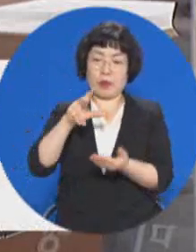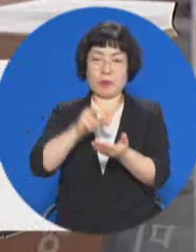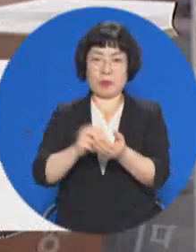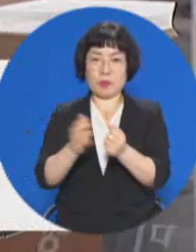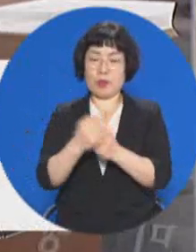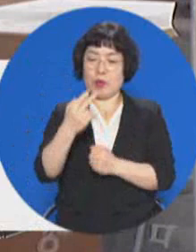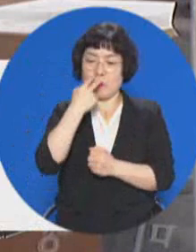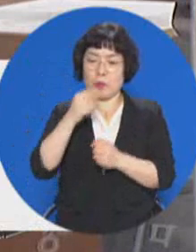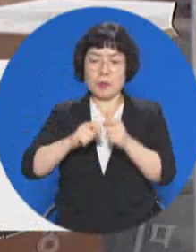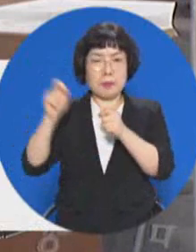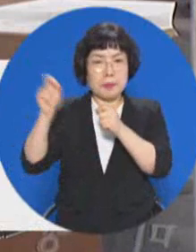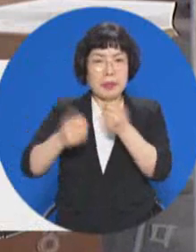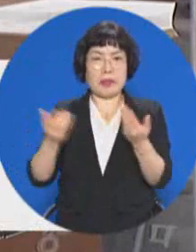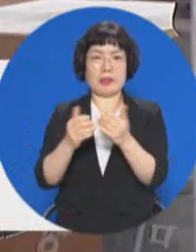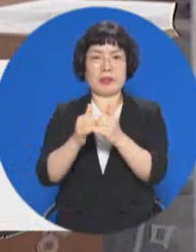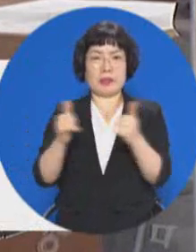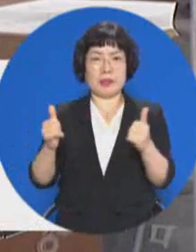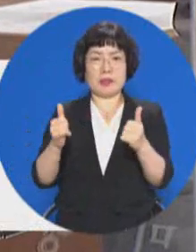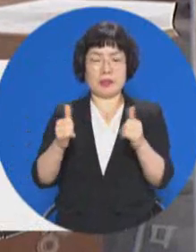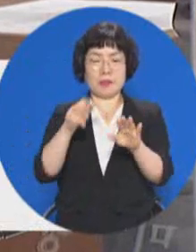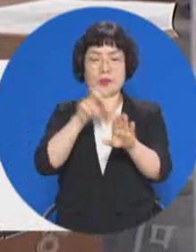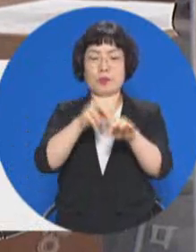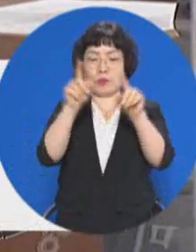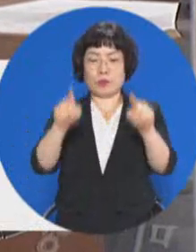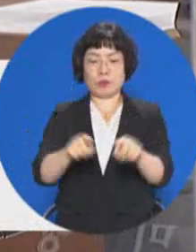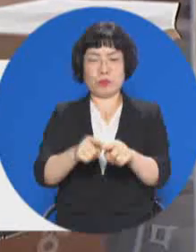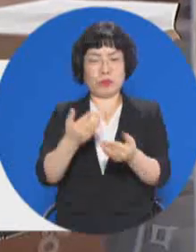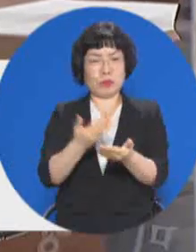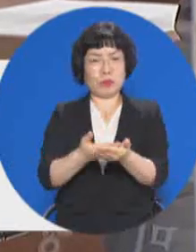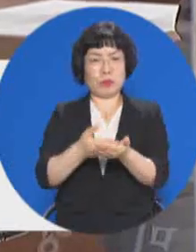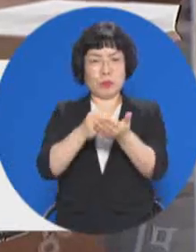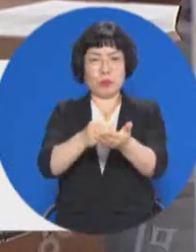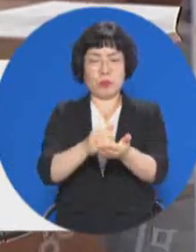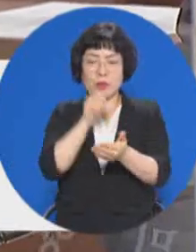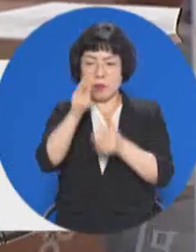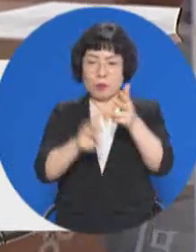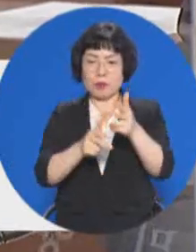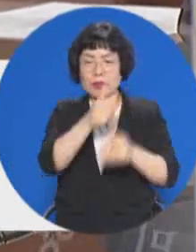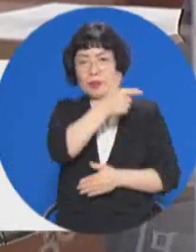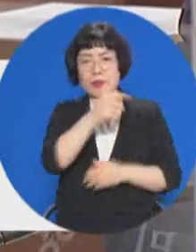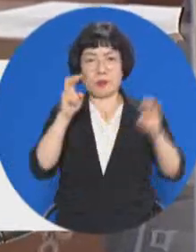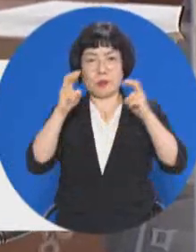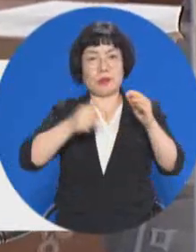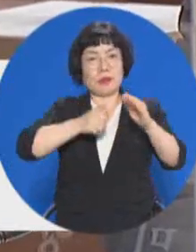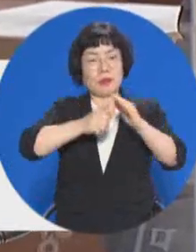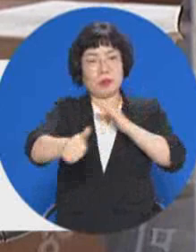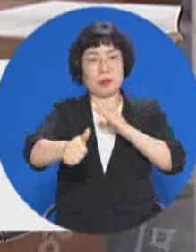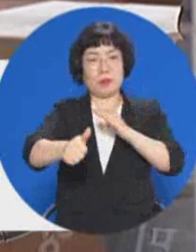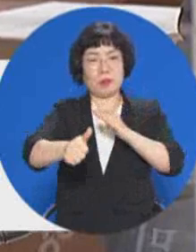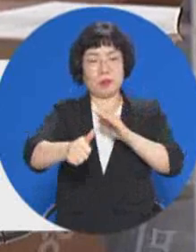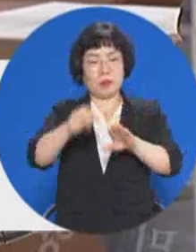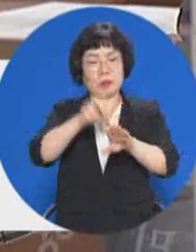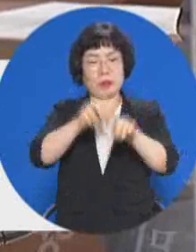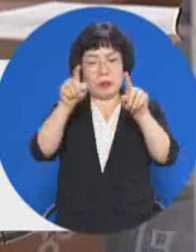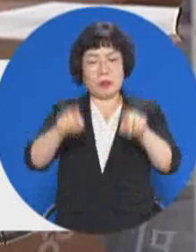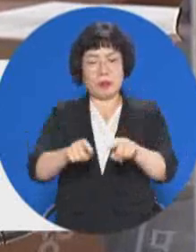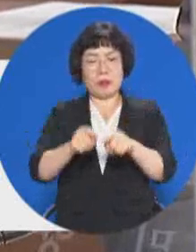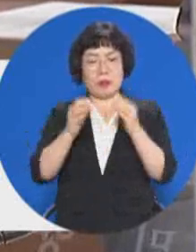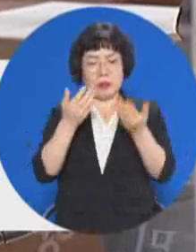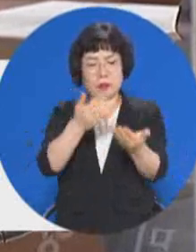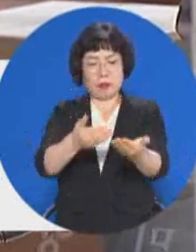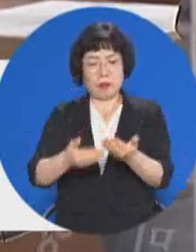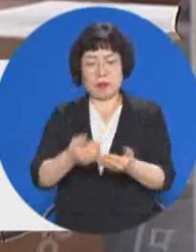보험 사기꾼들이 내는 건데 그 주식회사 포스코 대표 이사께서 내실 만한